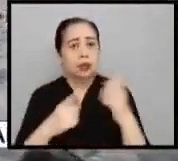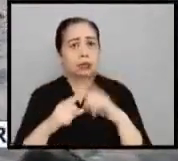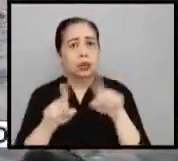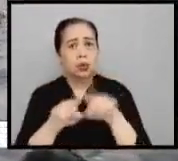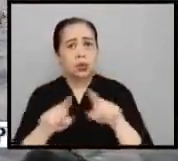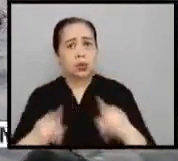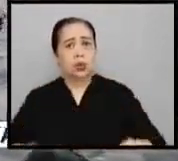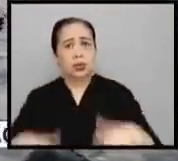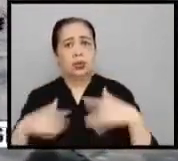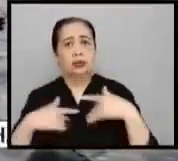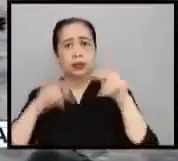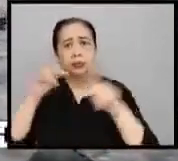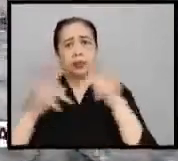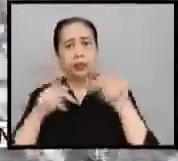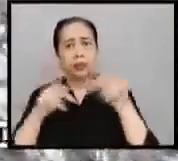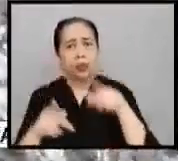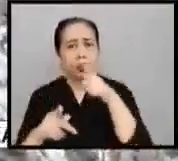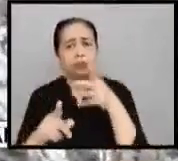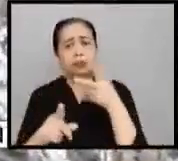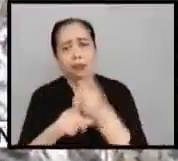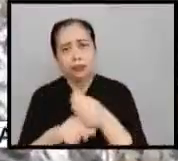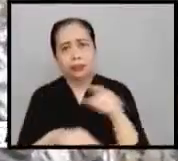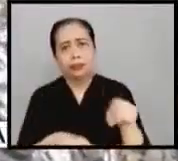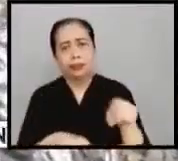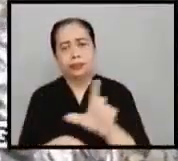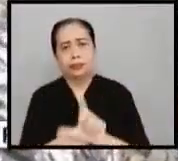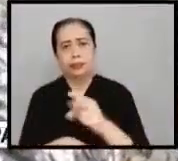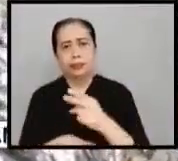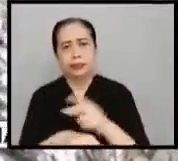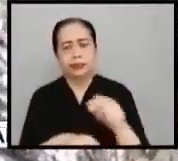mga mamayan na naapektuhan ng nasabing insidente.